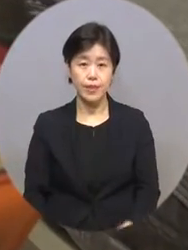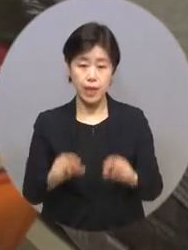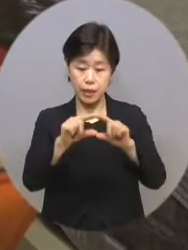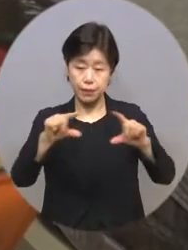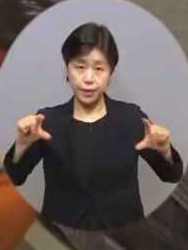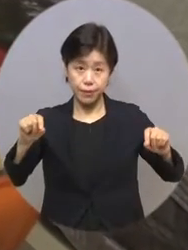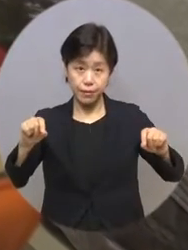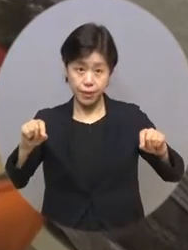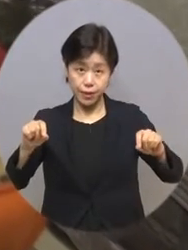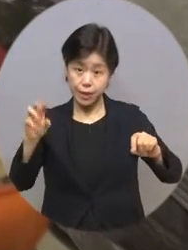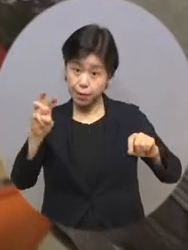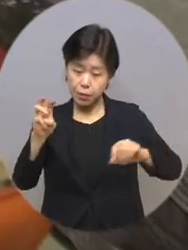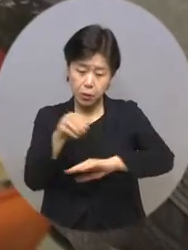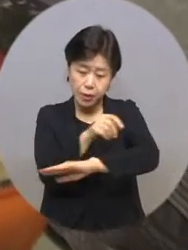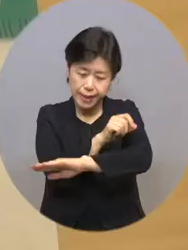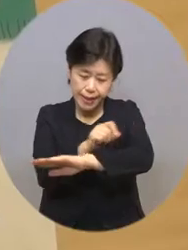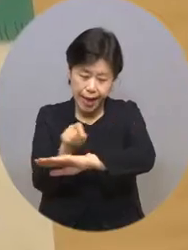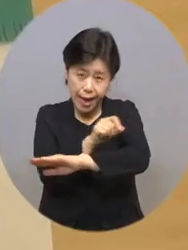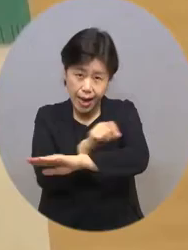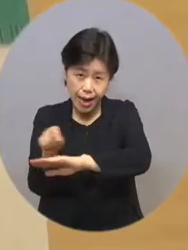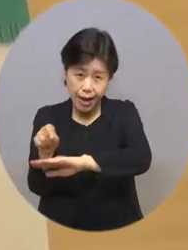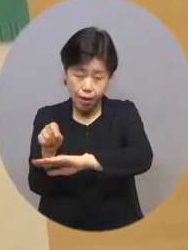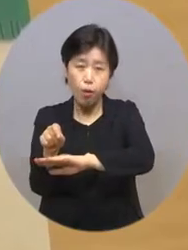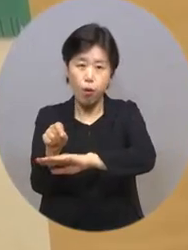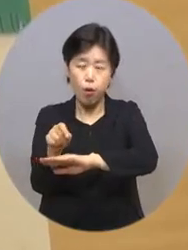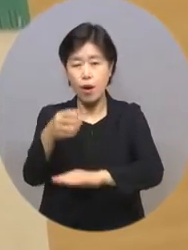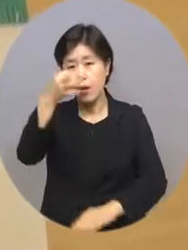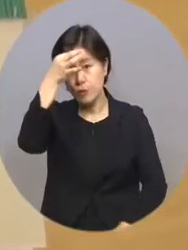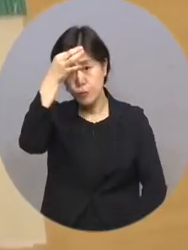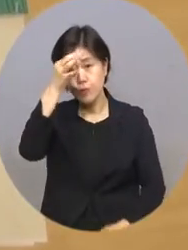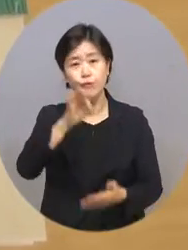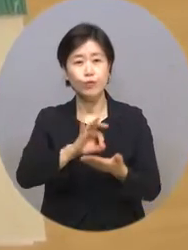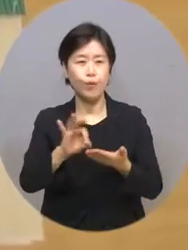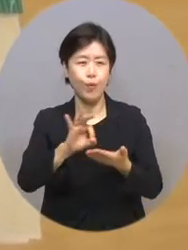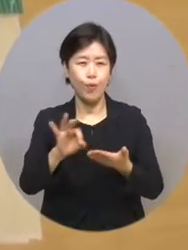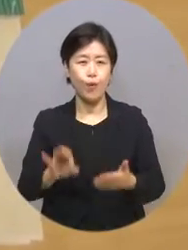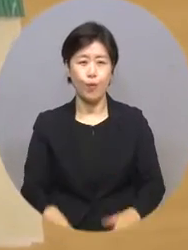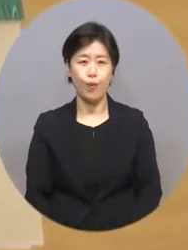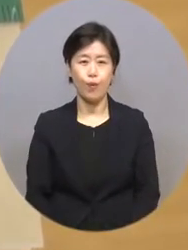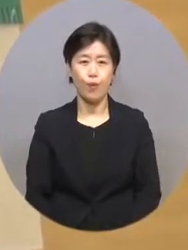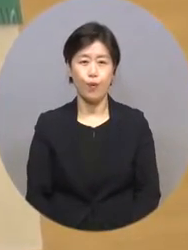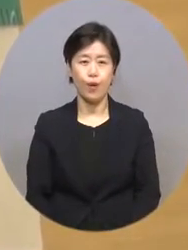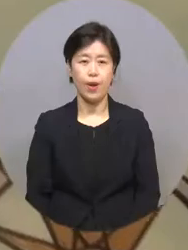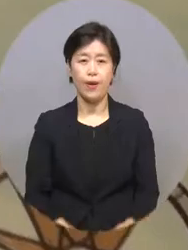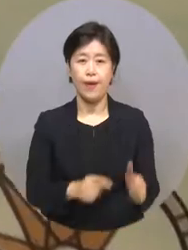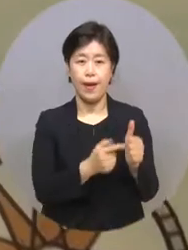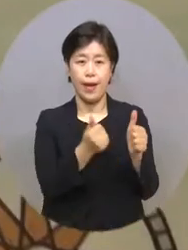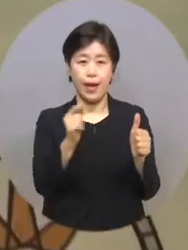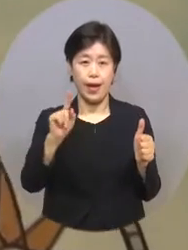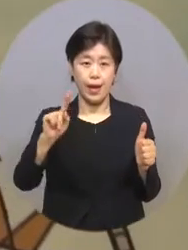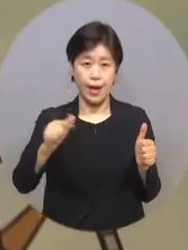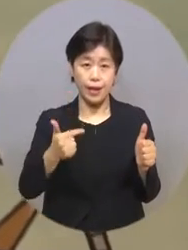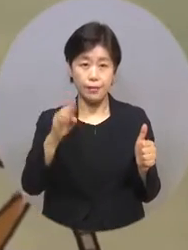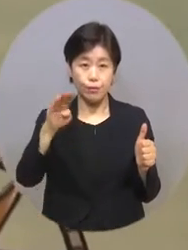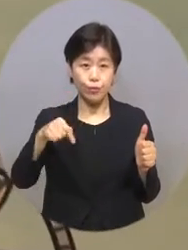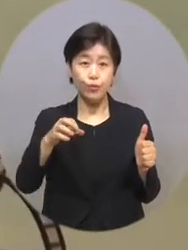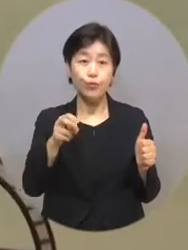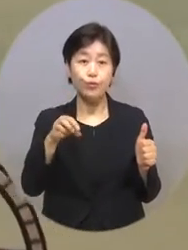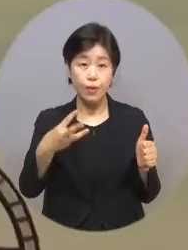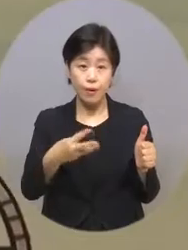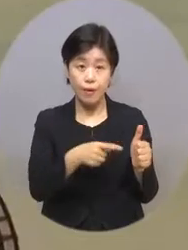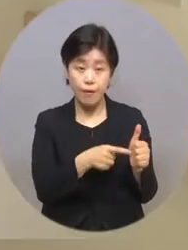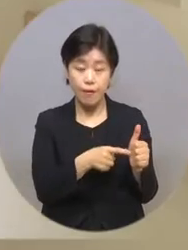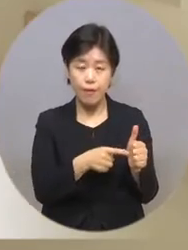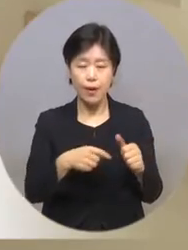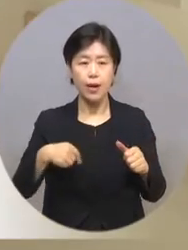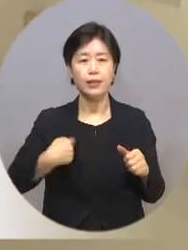시작해서 30cm 자로 마무리하는 특별한 그림 기법의 주인공 한부열 작가는 자폐장애